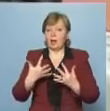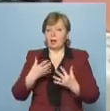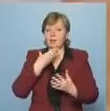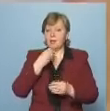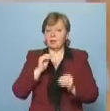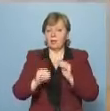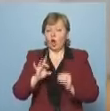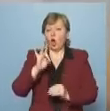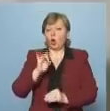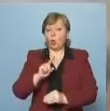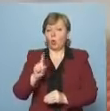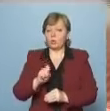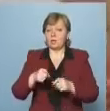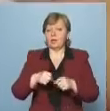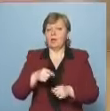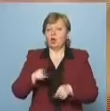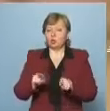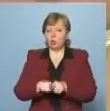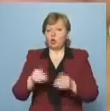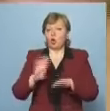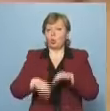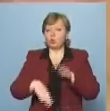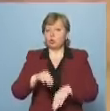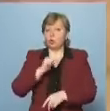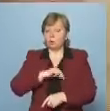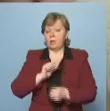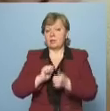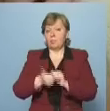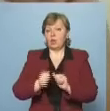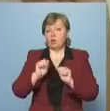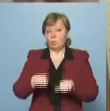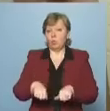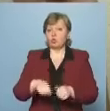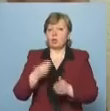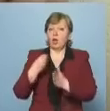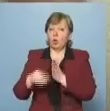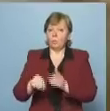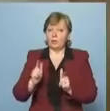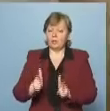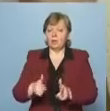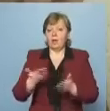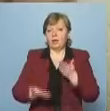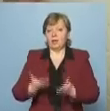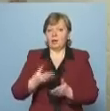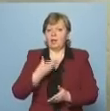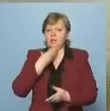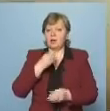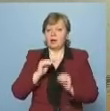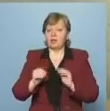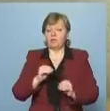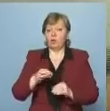в основании лепестков. Они тоже ручной работы. Заменить их можно аналогом или, подсказывает Наталья Уткина, декоративными